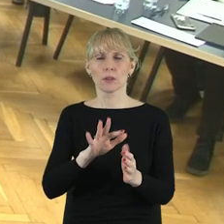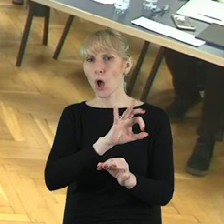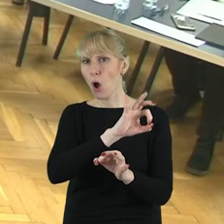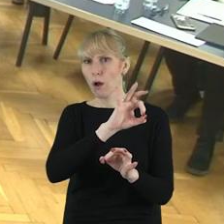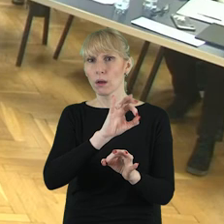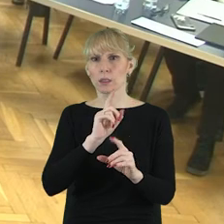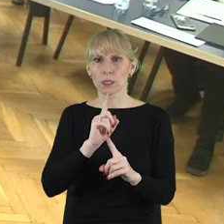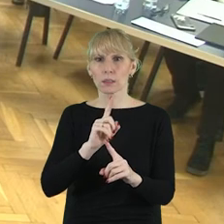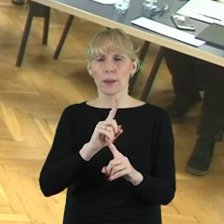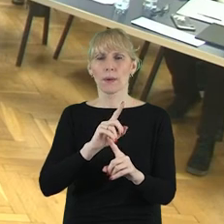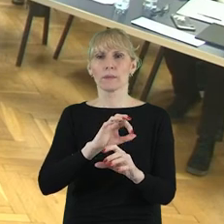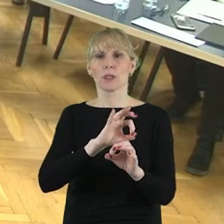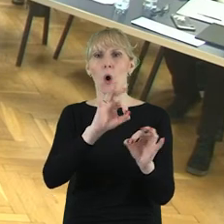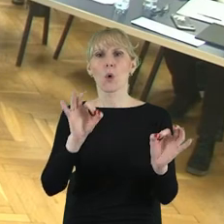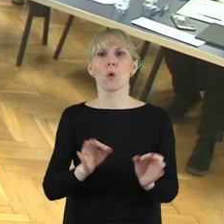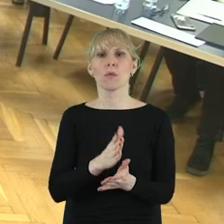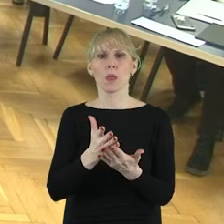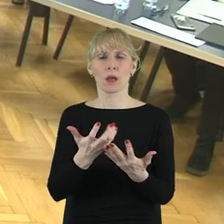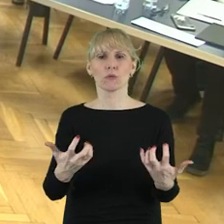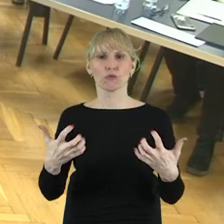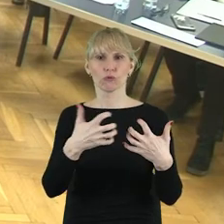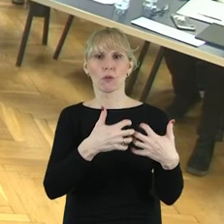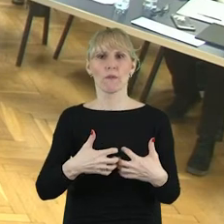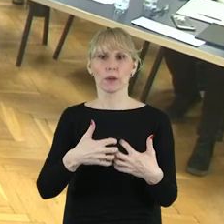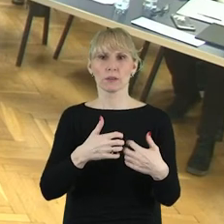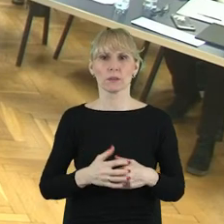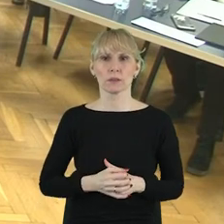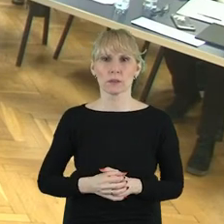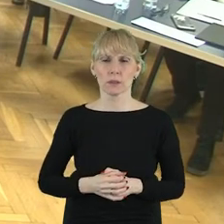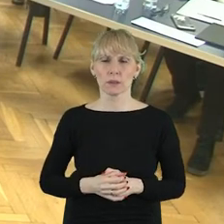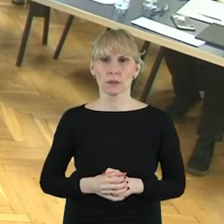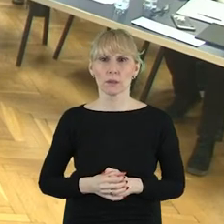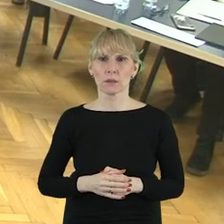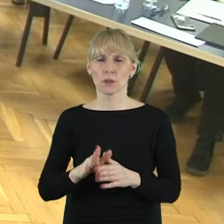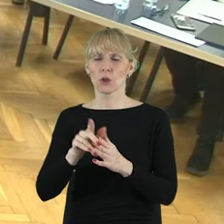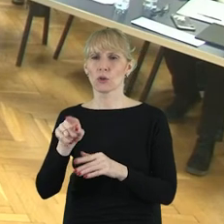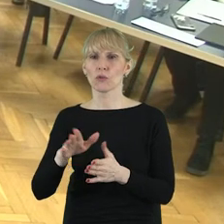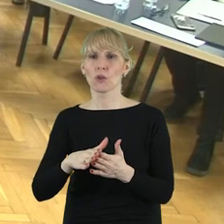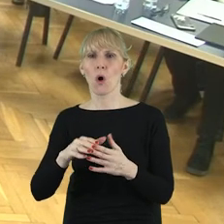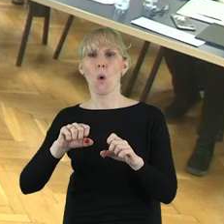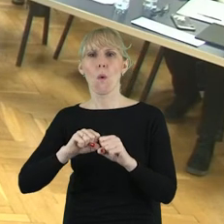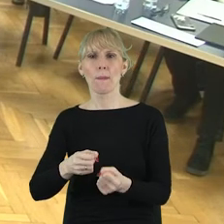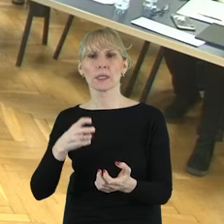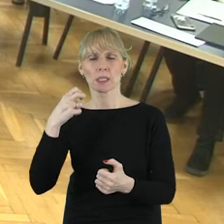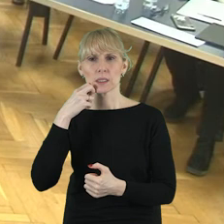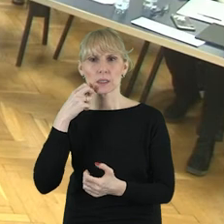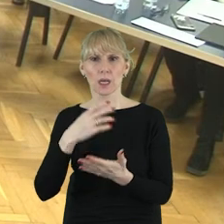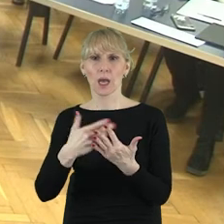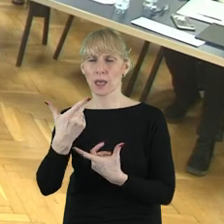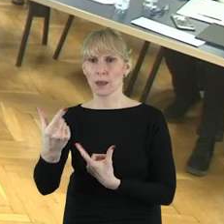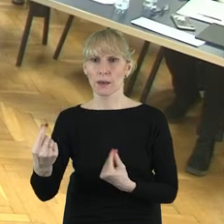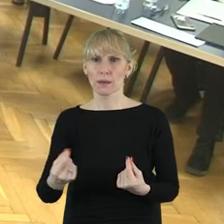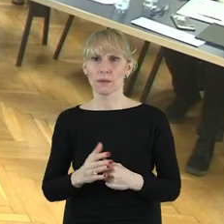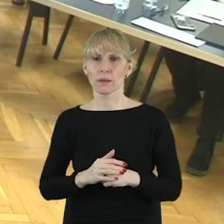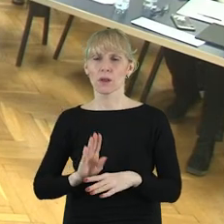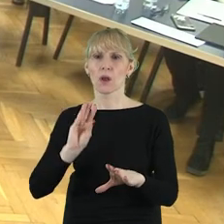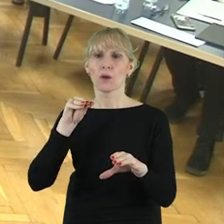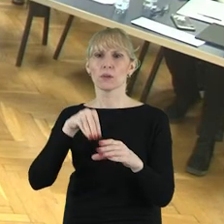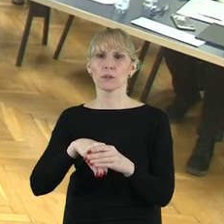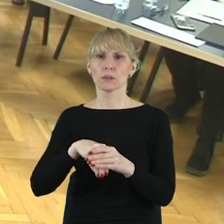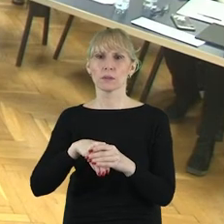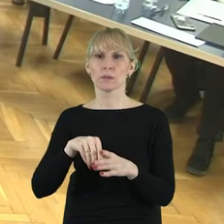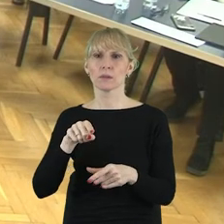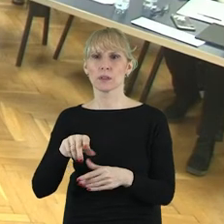tworzenia oddolnego stowarzyszenia? Kolejnym faktem łamania cechy i zasady partnerstwa jest udział w